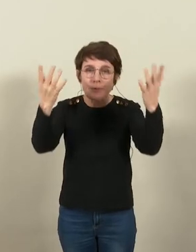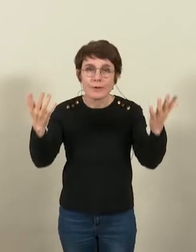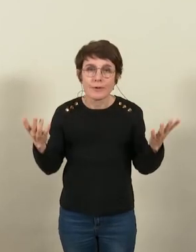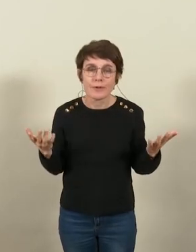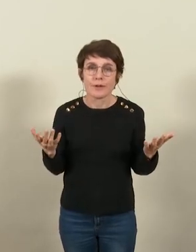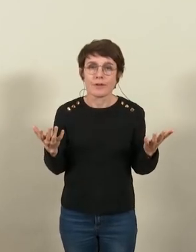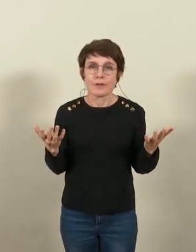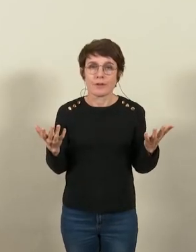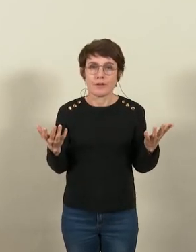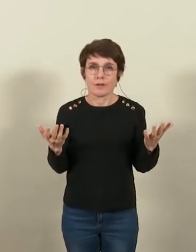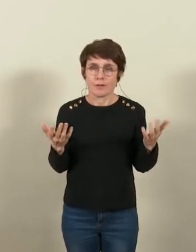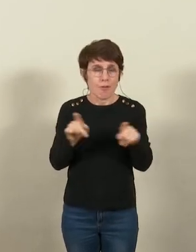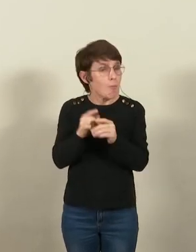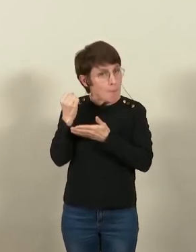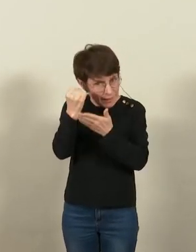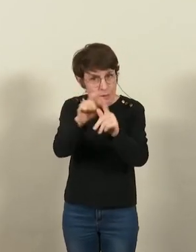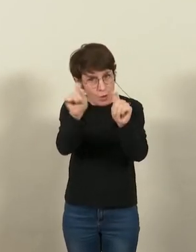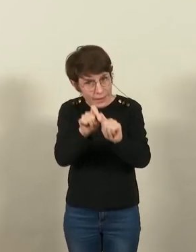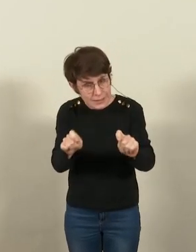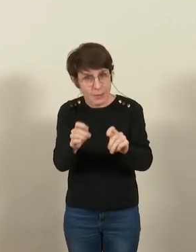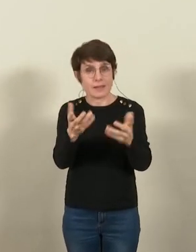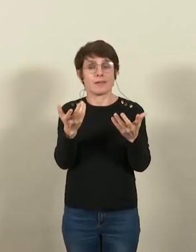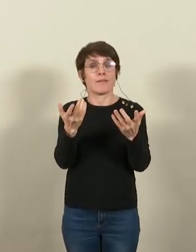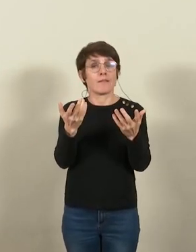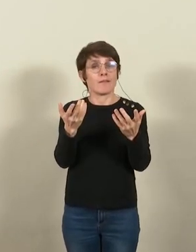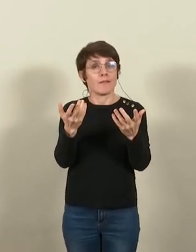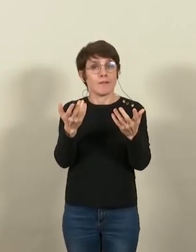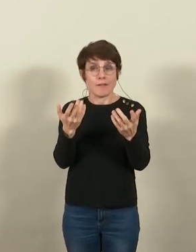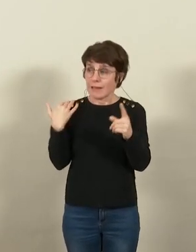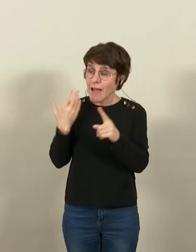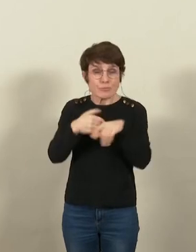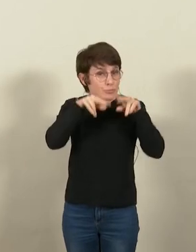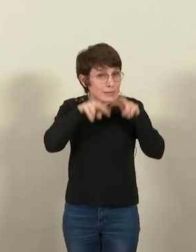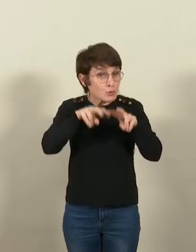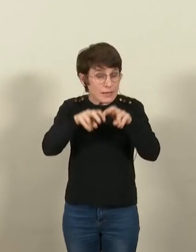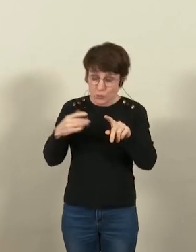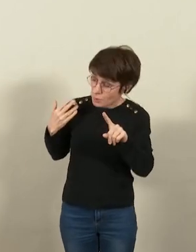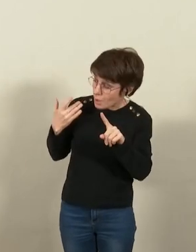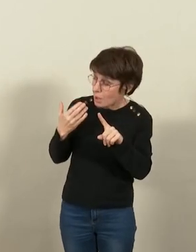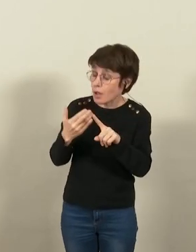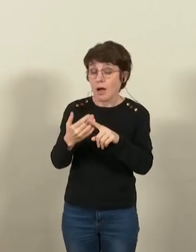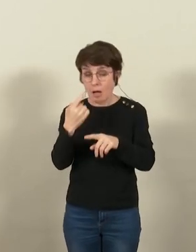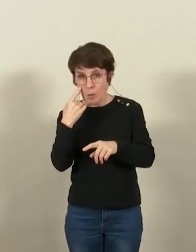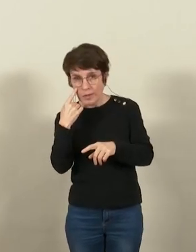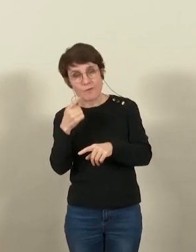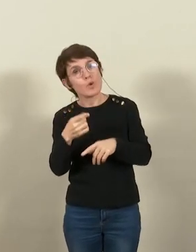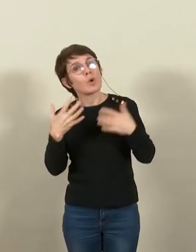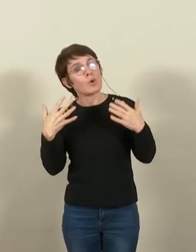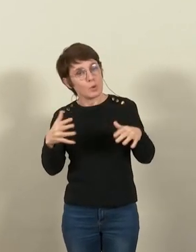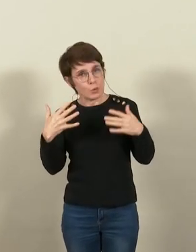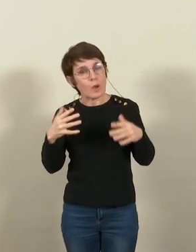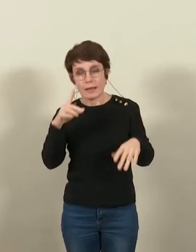maintenant ses qualités patrimoniales et toutes les études nous ont montré qu'il était extrêmement difficile de